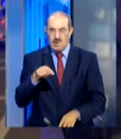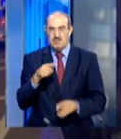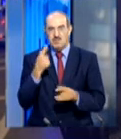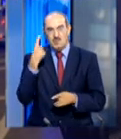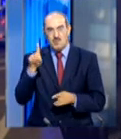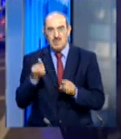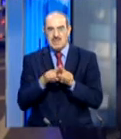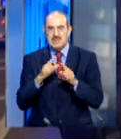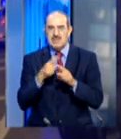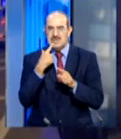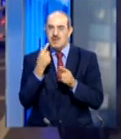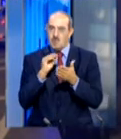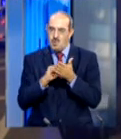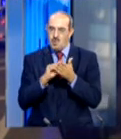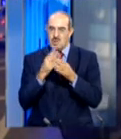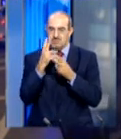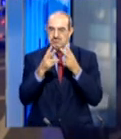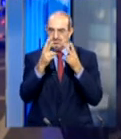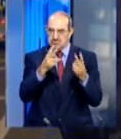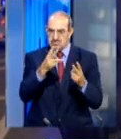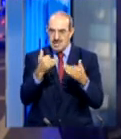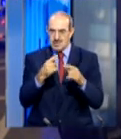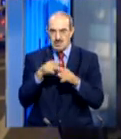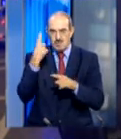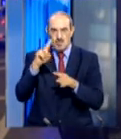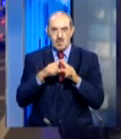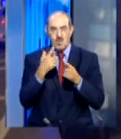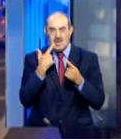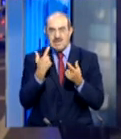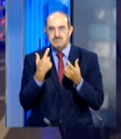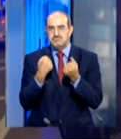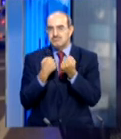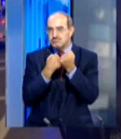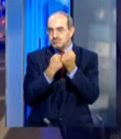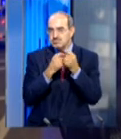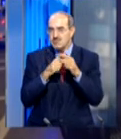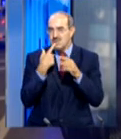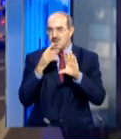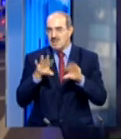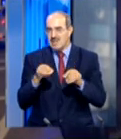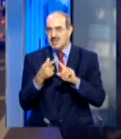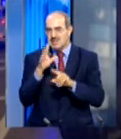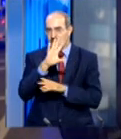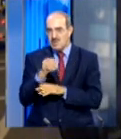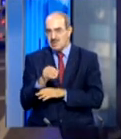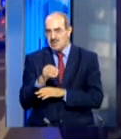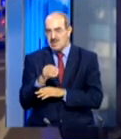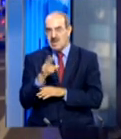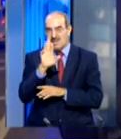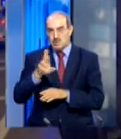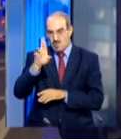مضى تعزيز حضور الجزائر تكريسا وترسيخا لمكانتها القارية